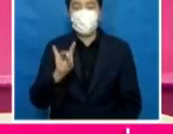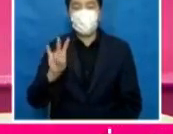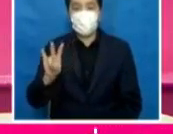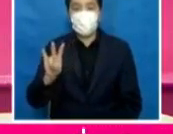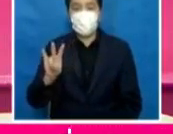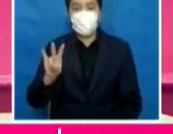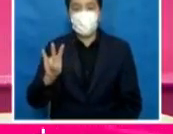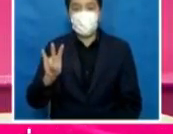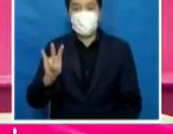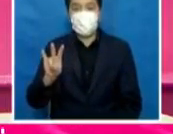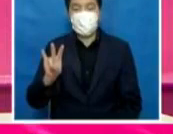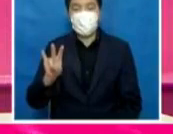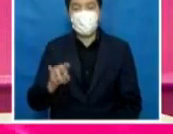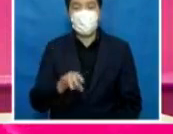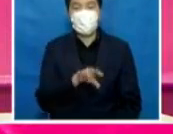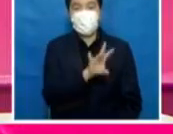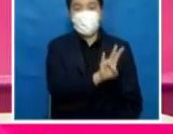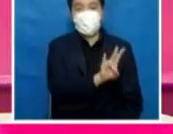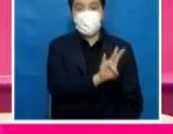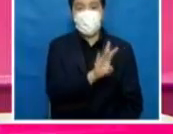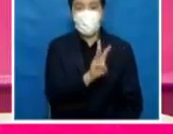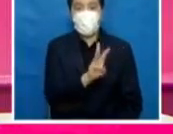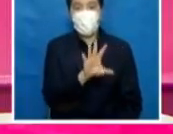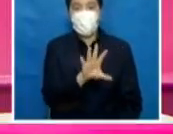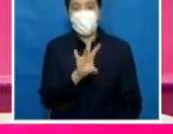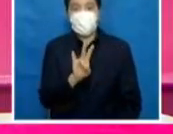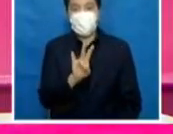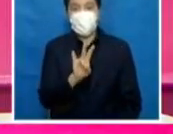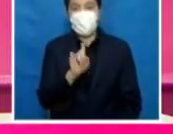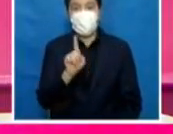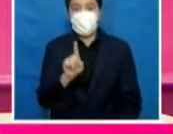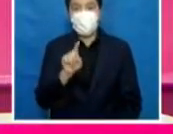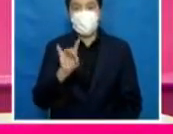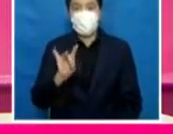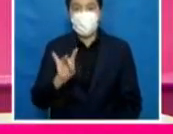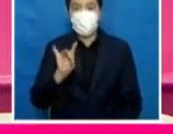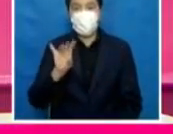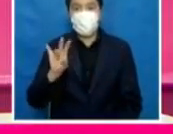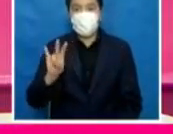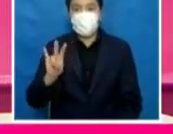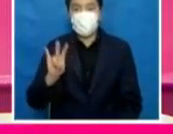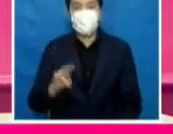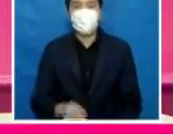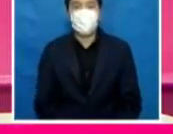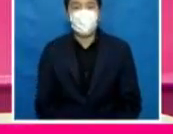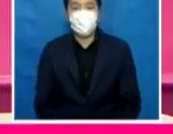7 7 6 5 7 1 8 7